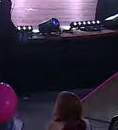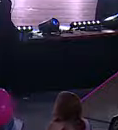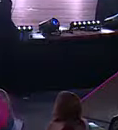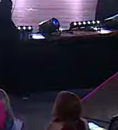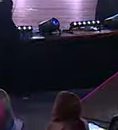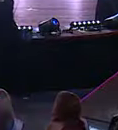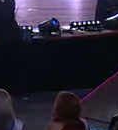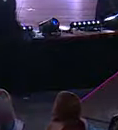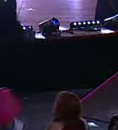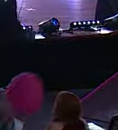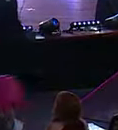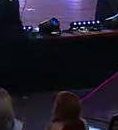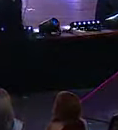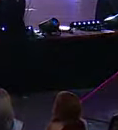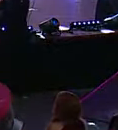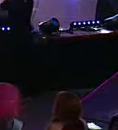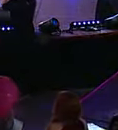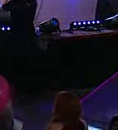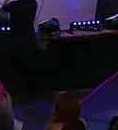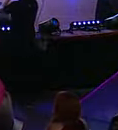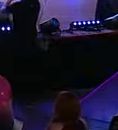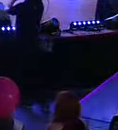Dziękujemy wam bardzo. Sound and Grace.